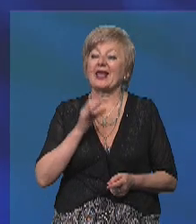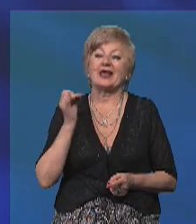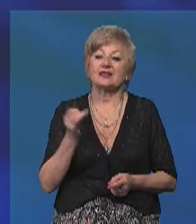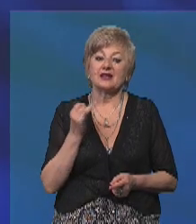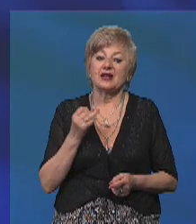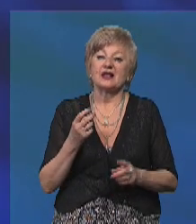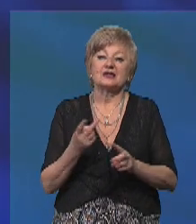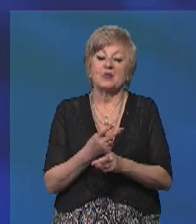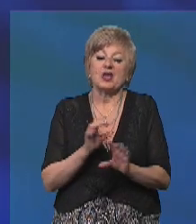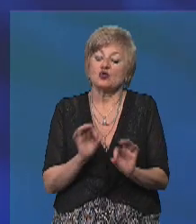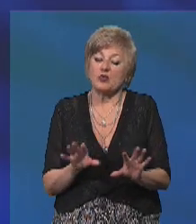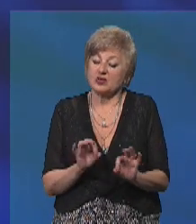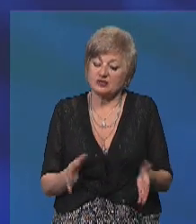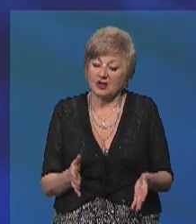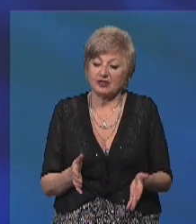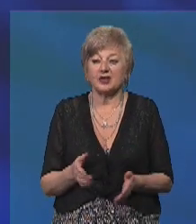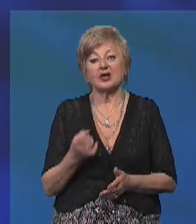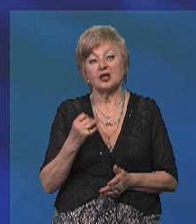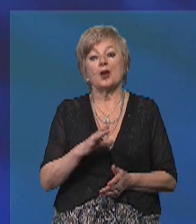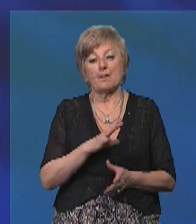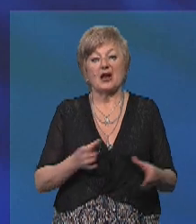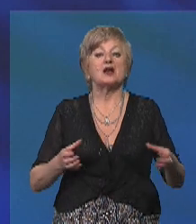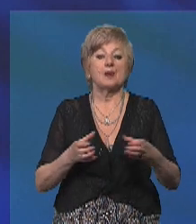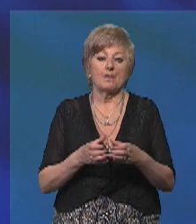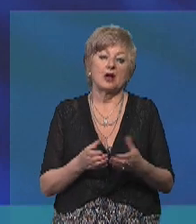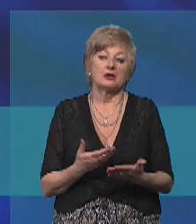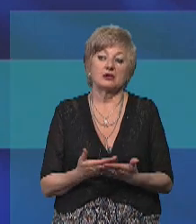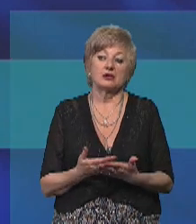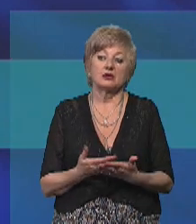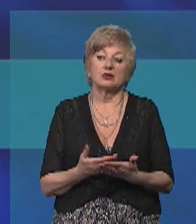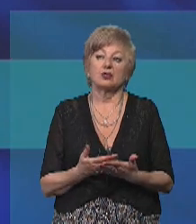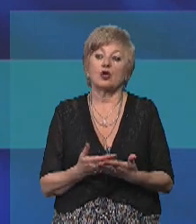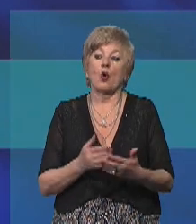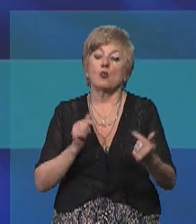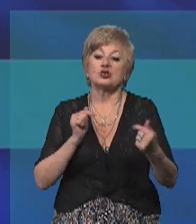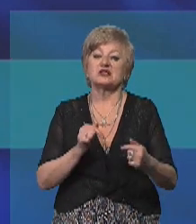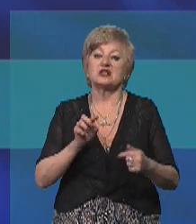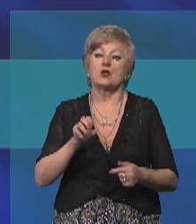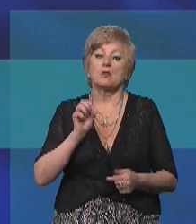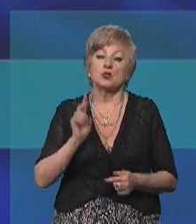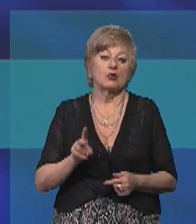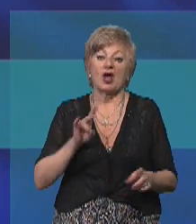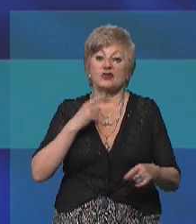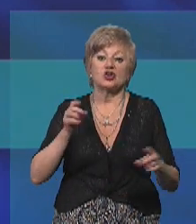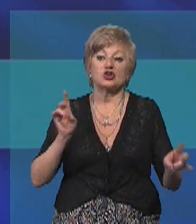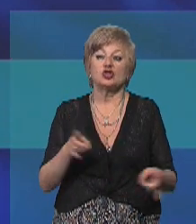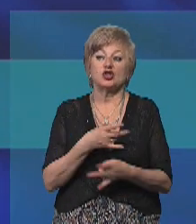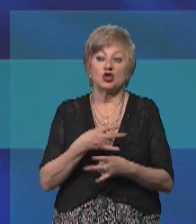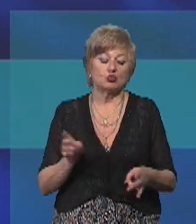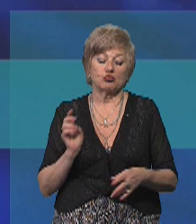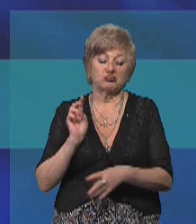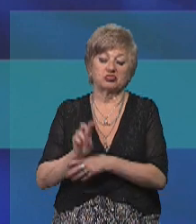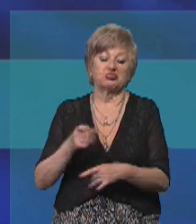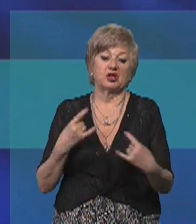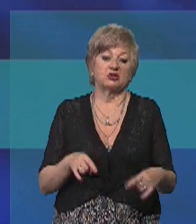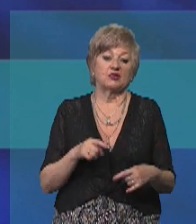без пояснень якихось. Ну і були партії, як, наприклад, опозиційний блок, якому не потрібно ходити на Суспільне,